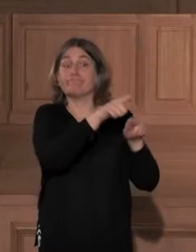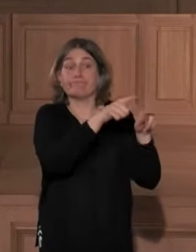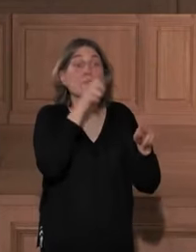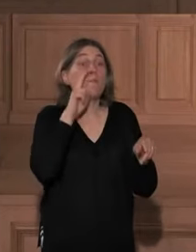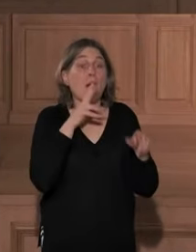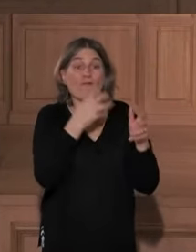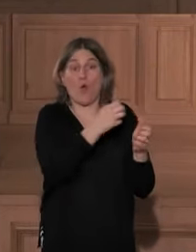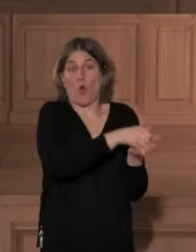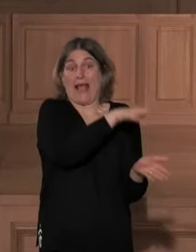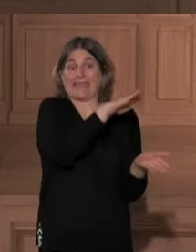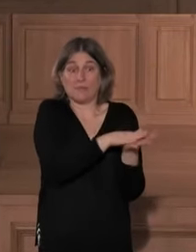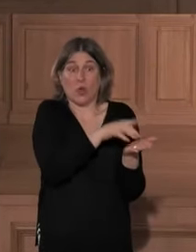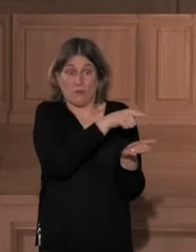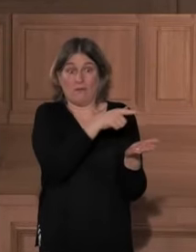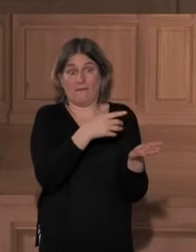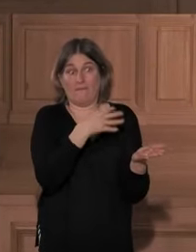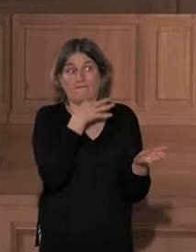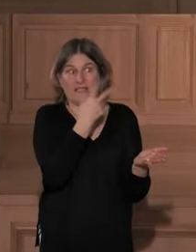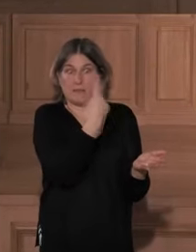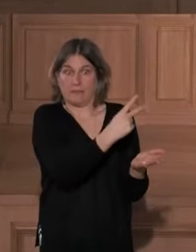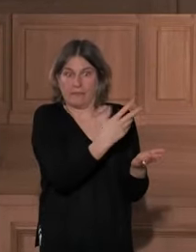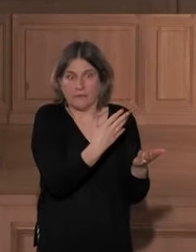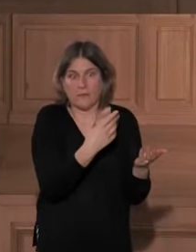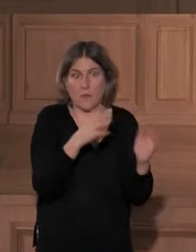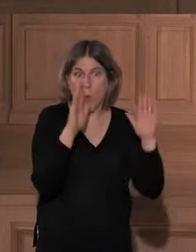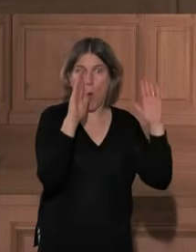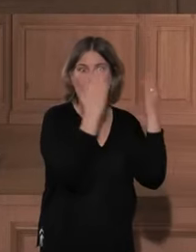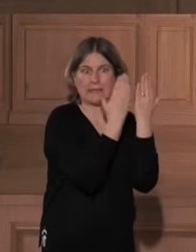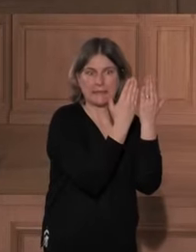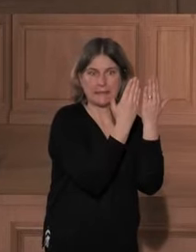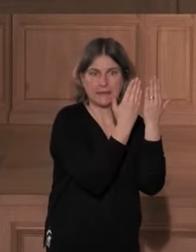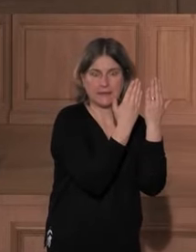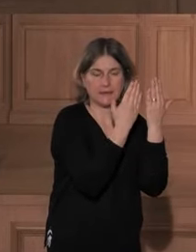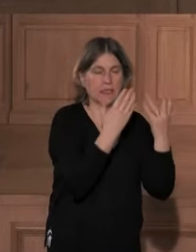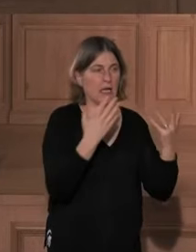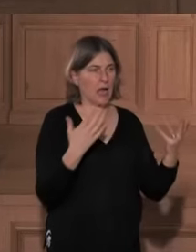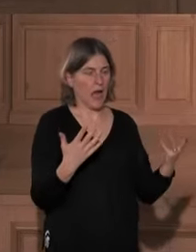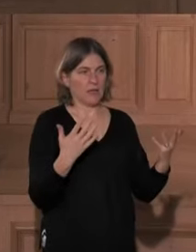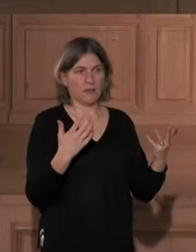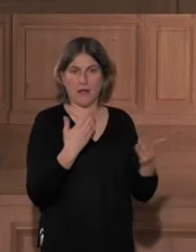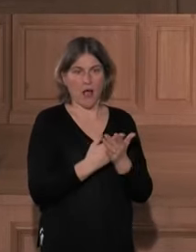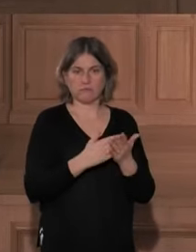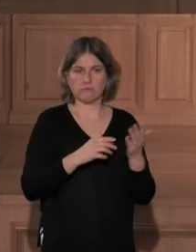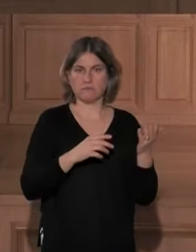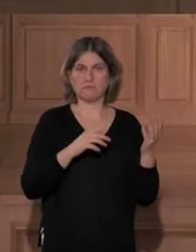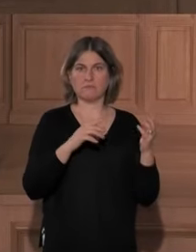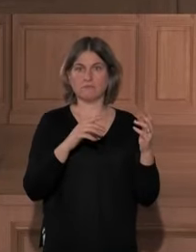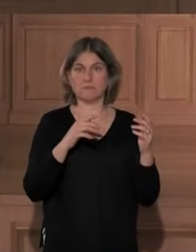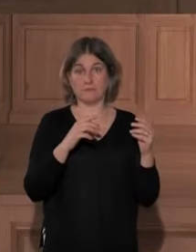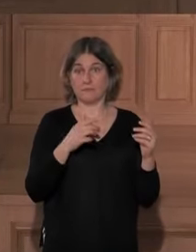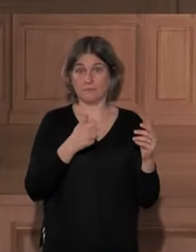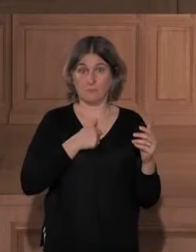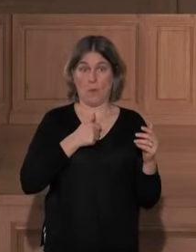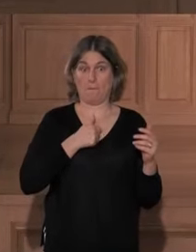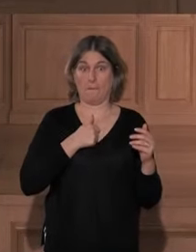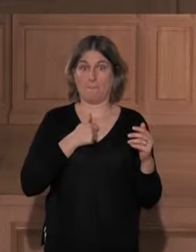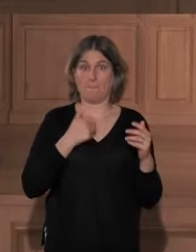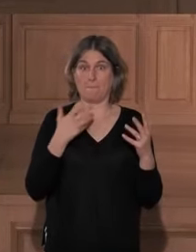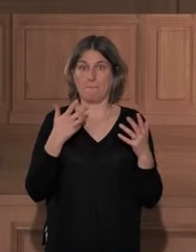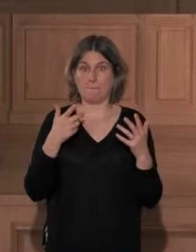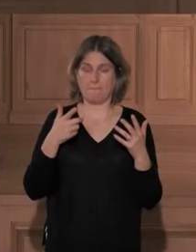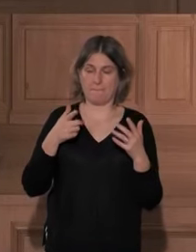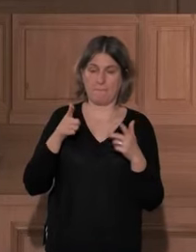une autre vie qui commence. Et en fait, c'est malheureusement la réaction de